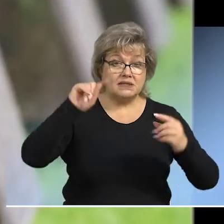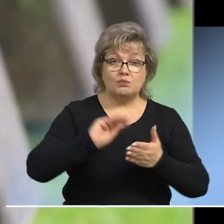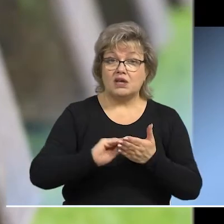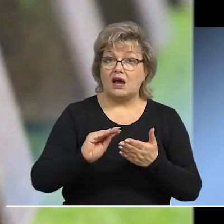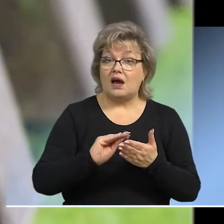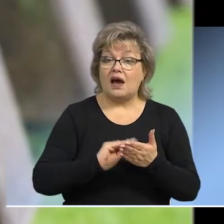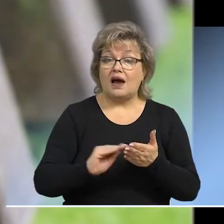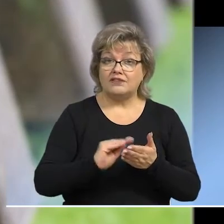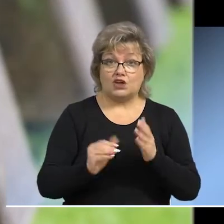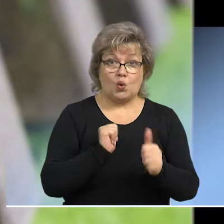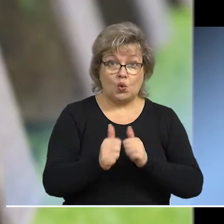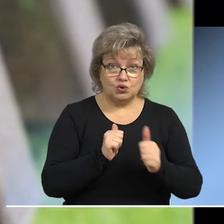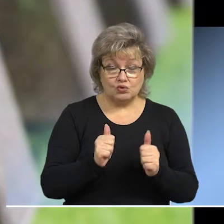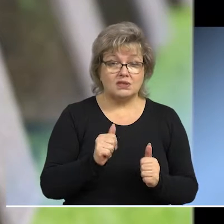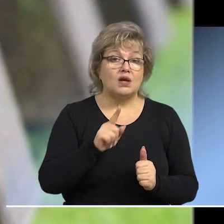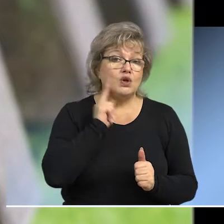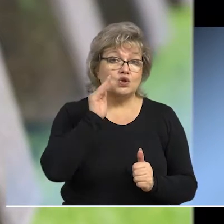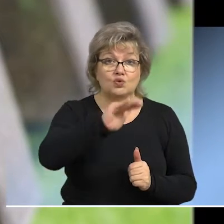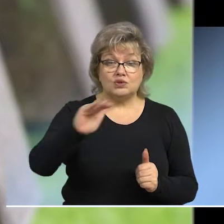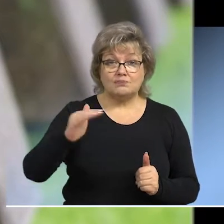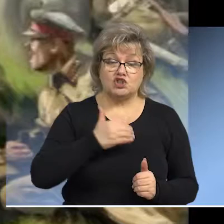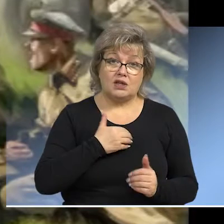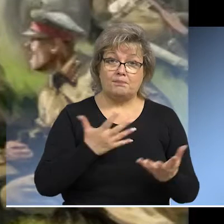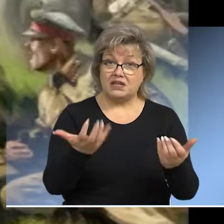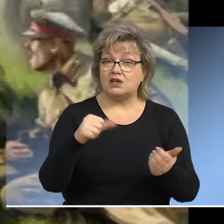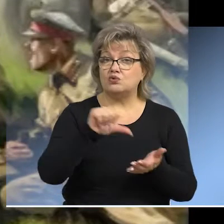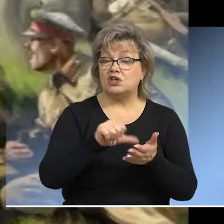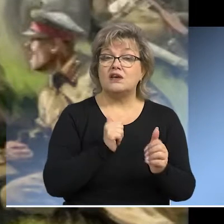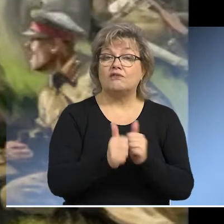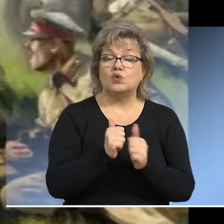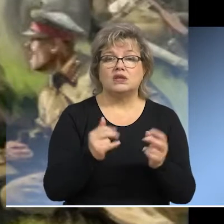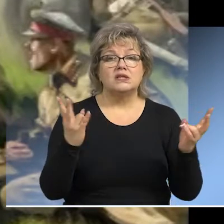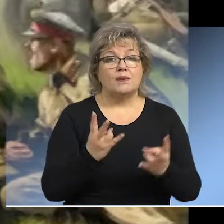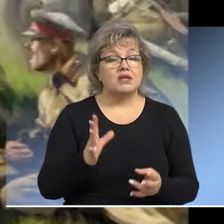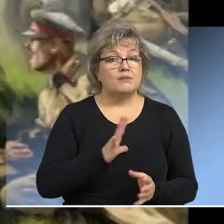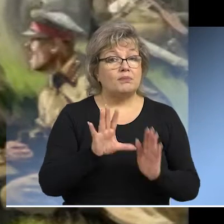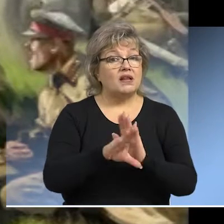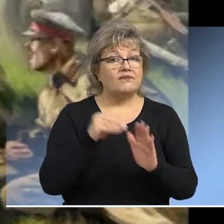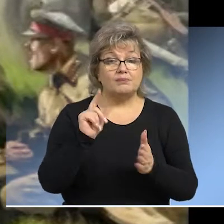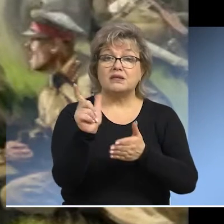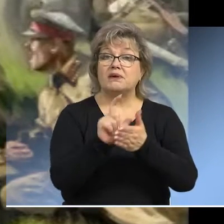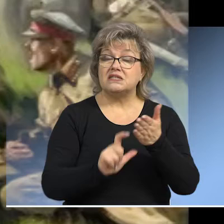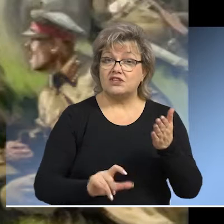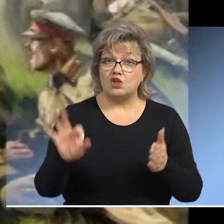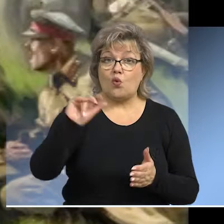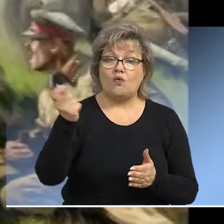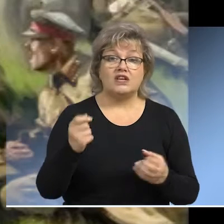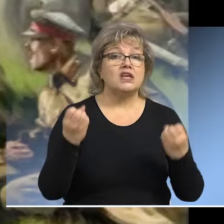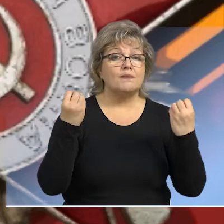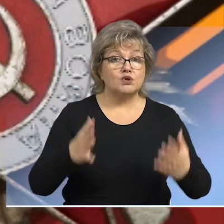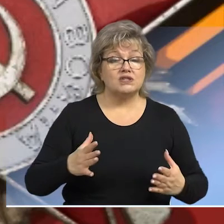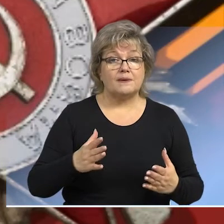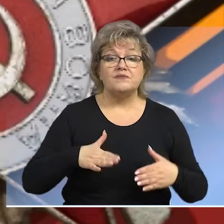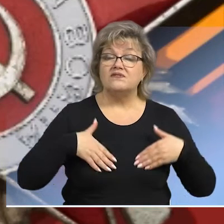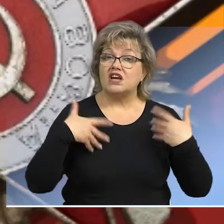задумке авторов конкурса Дениса и Снежаны, юным чтецам, желающим принять участие в конкурсе, необходимо было выбрать произведение о войне и не просто